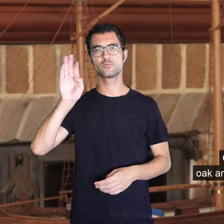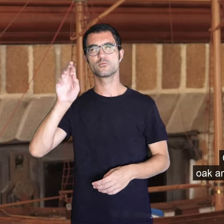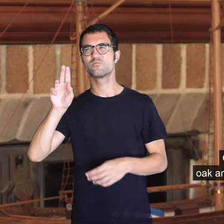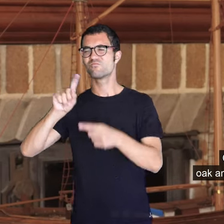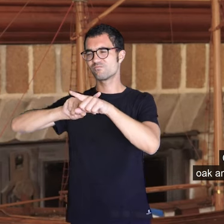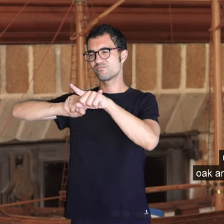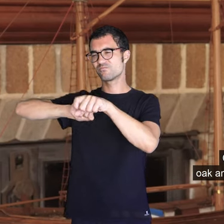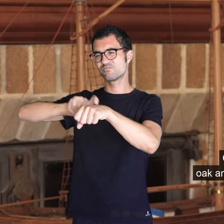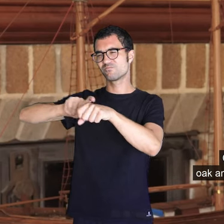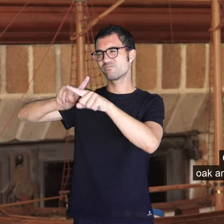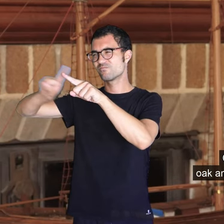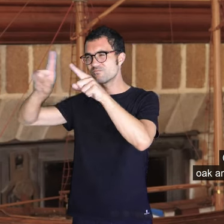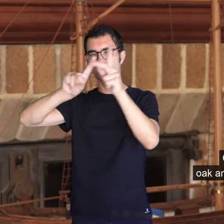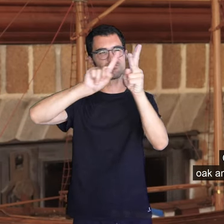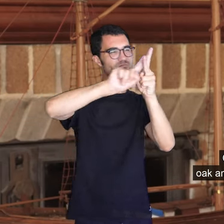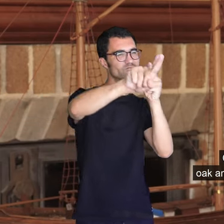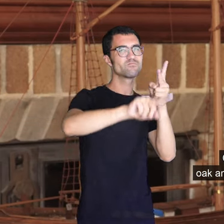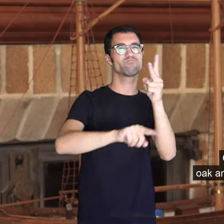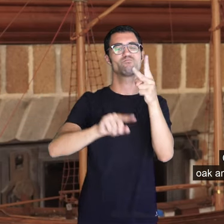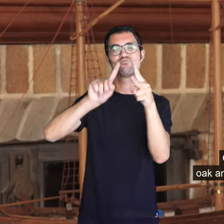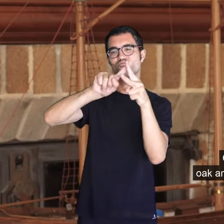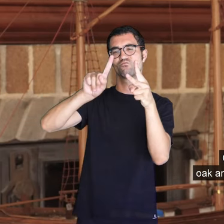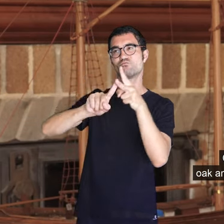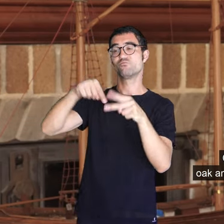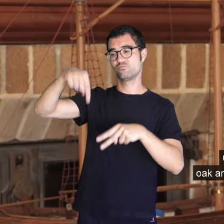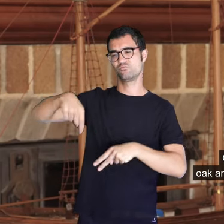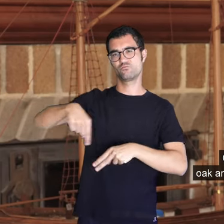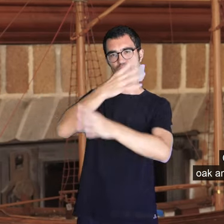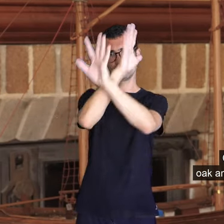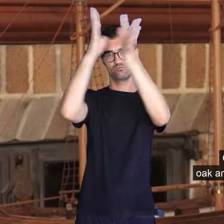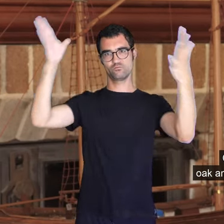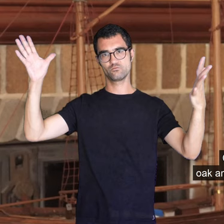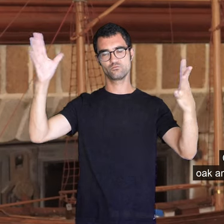i sobretot l'usina, i també